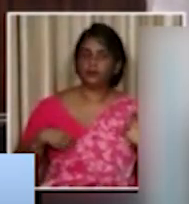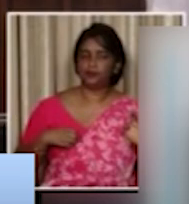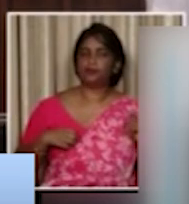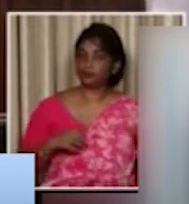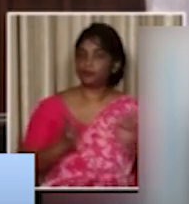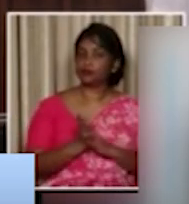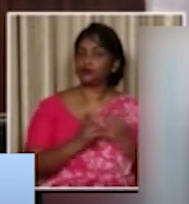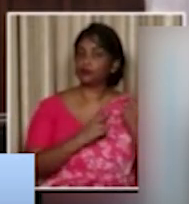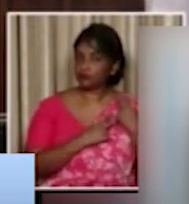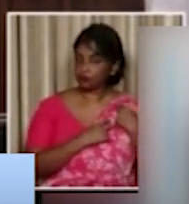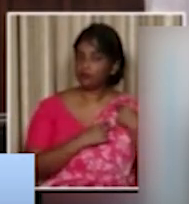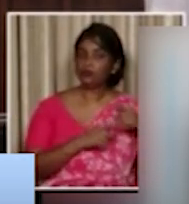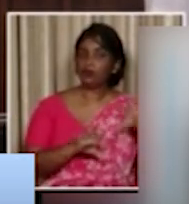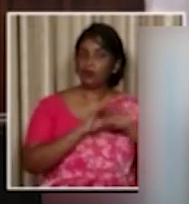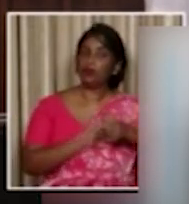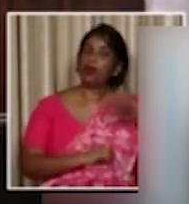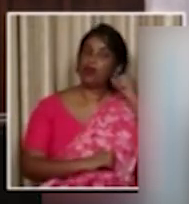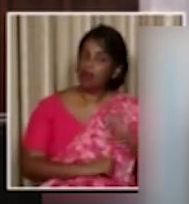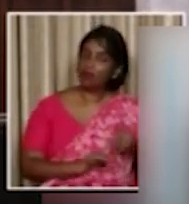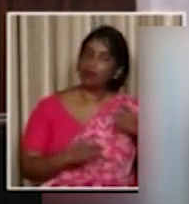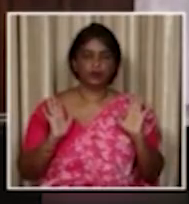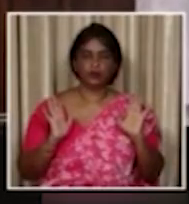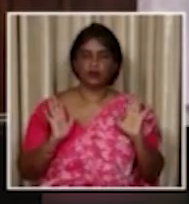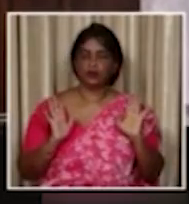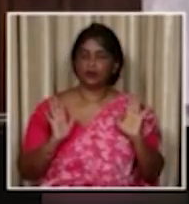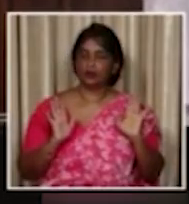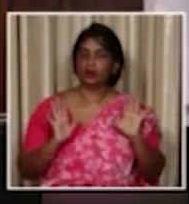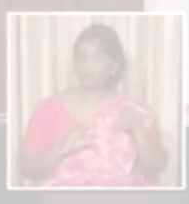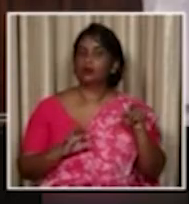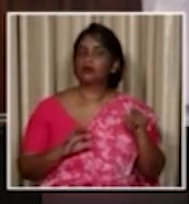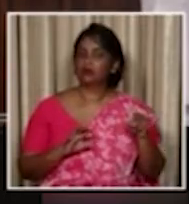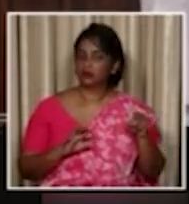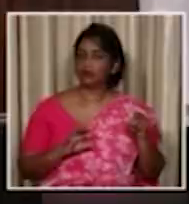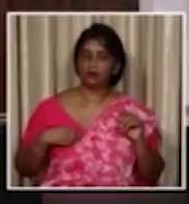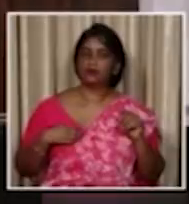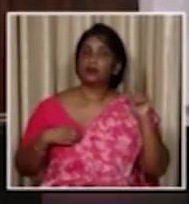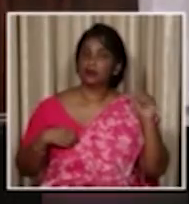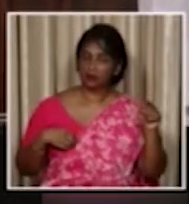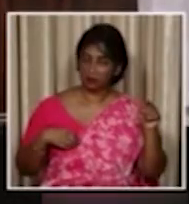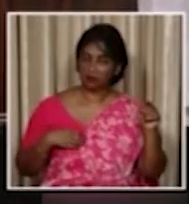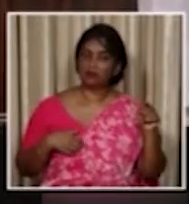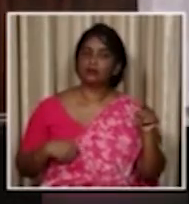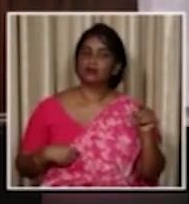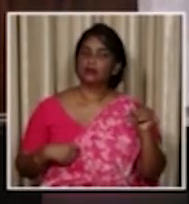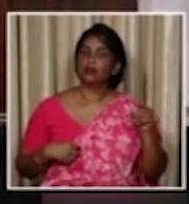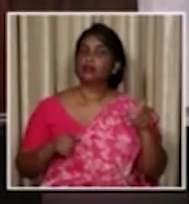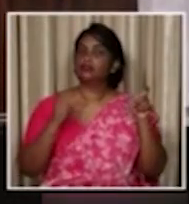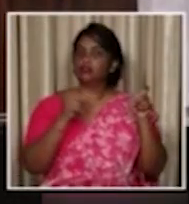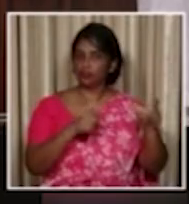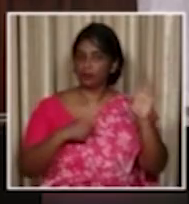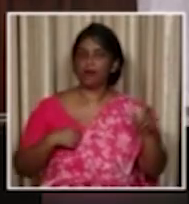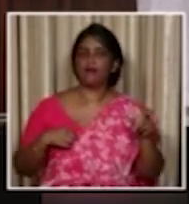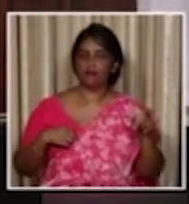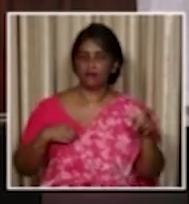සභාවේ වගකීම තියෙන්නේ මේ පත්වීම අනුමත කිරීම හෝ නොකිරීම පමණයි. පත් කිරීම කරන්න ඕනේ ජනාධිපතිතුමාට. එතෙන්ටත් ඔය තහනම් නියෝගය තියෙනවා